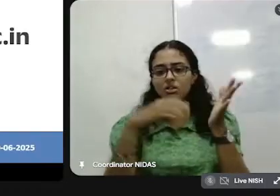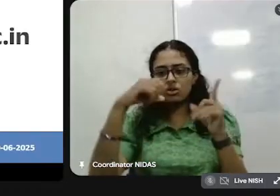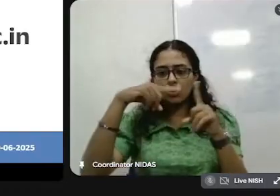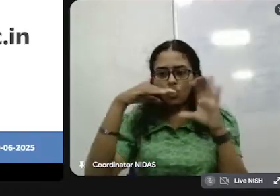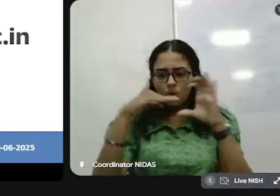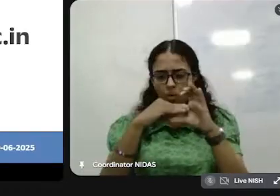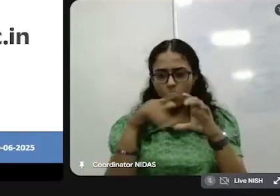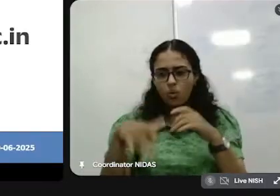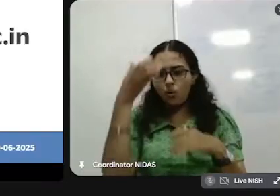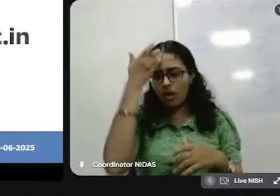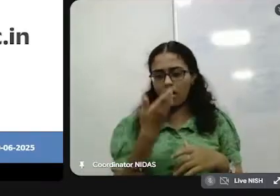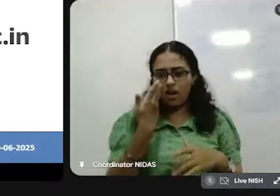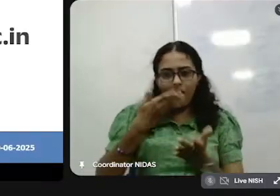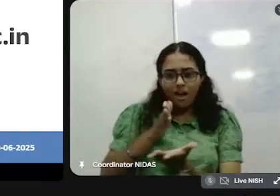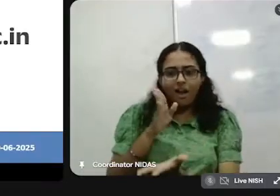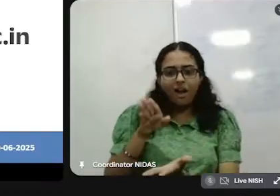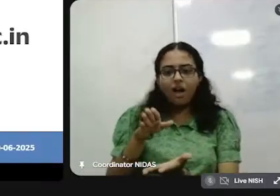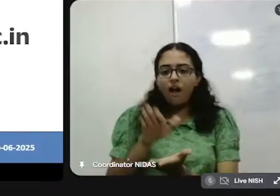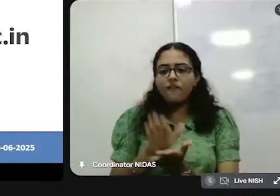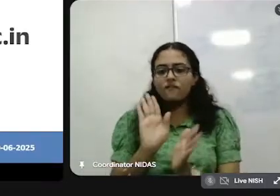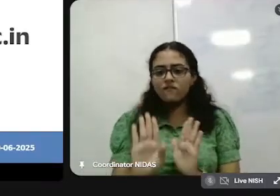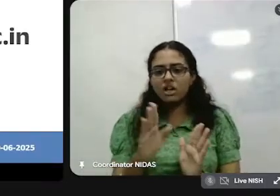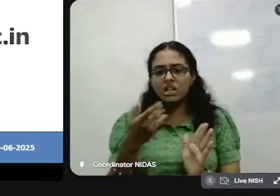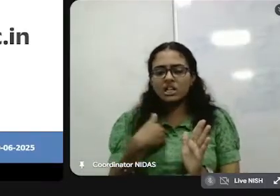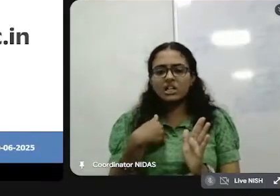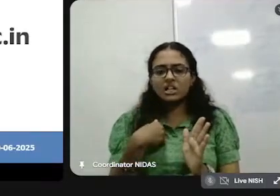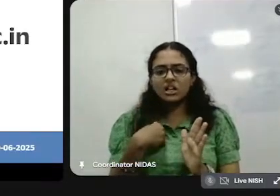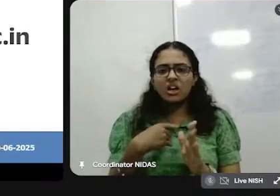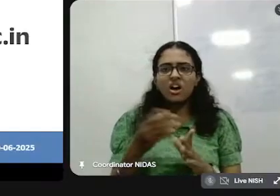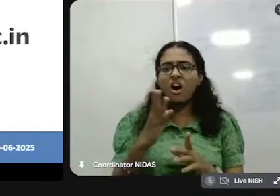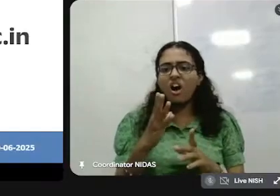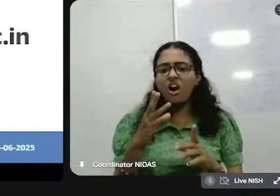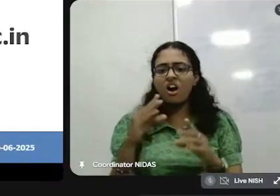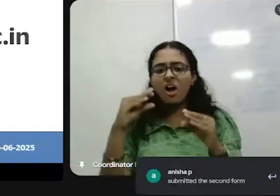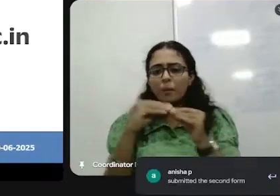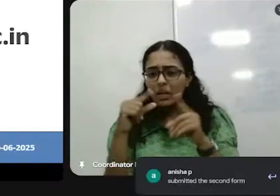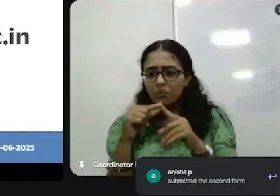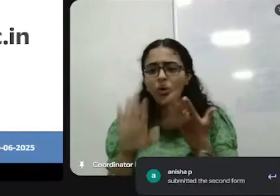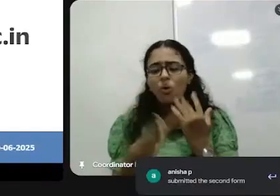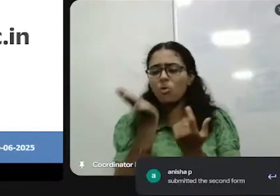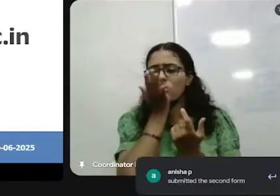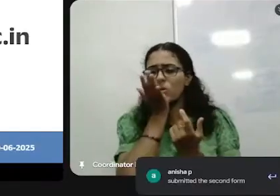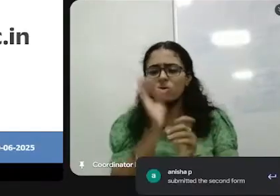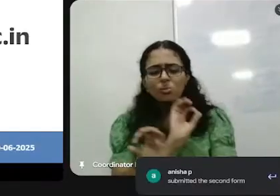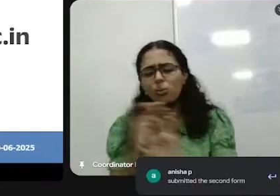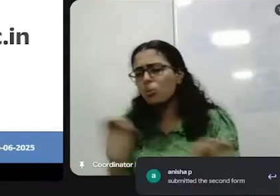ആണ് ഡോക്ടർ അതിന് പേരിട്ടത്. പക്ഷെ പുള്ളിക്കാരത്തേക്ക് ഒരു കൊളസ്ട്രോൾ ബാക്ക്ഗ്രൗണ്ടോ ഷുഗർ ഡയബറ്റിക്സ് അങ്ങനെയുള്ള ഒരു ഇഷ്യൂസും ഉണ്ടായിരുന്നില്ല.